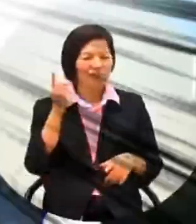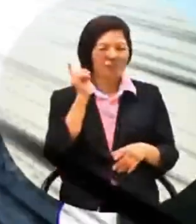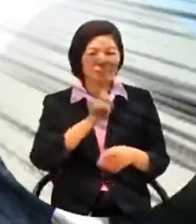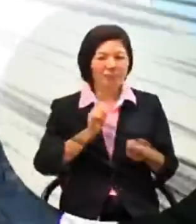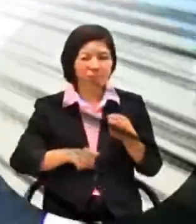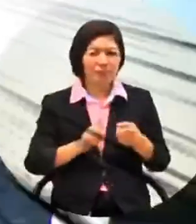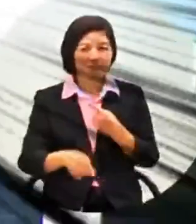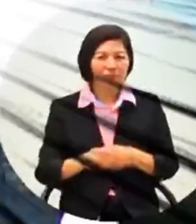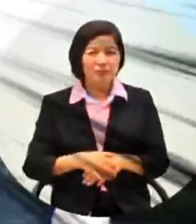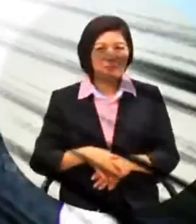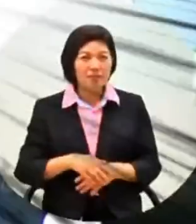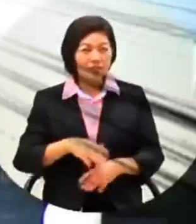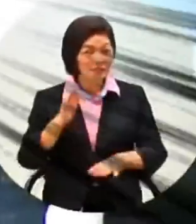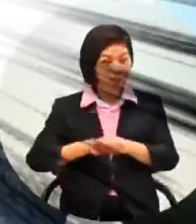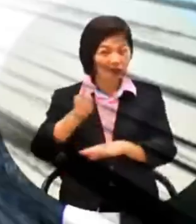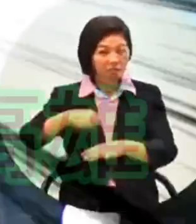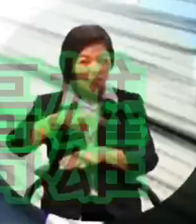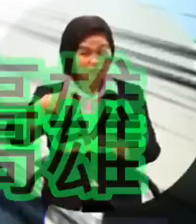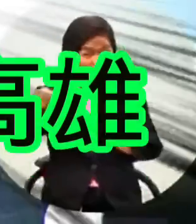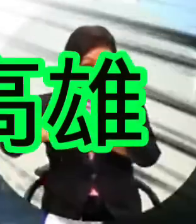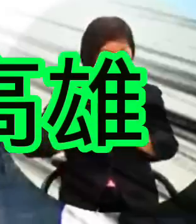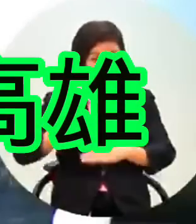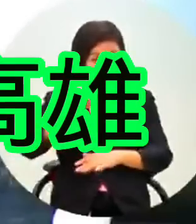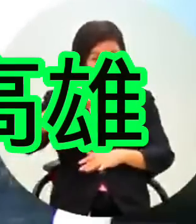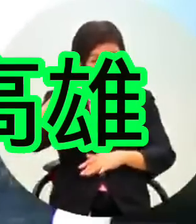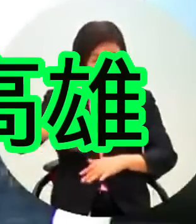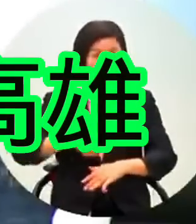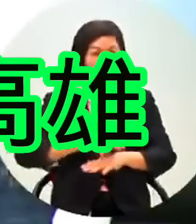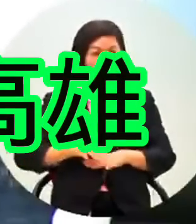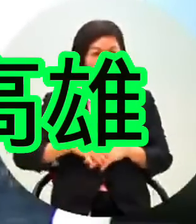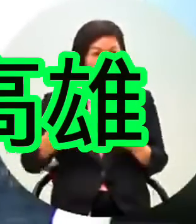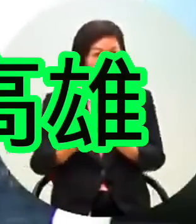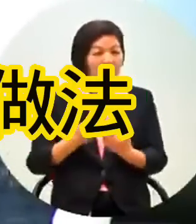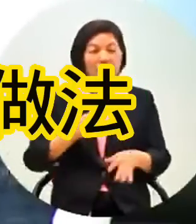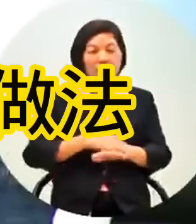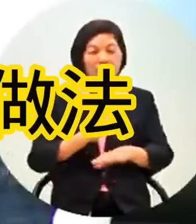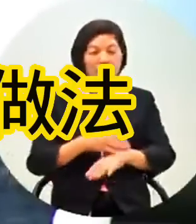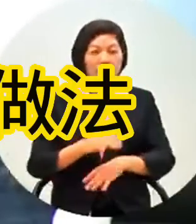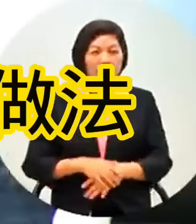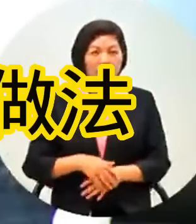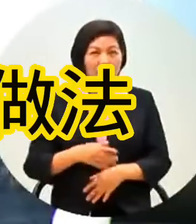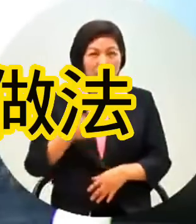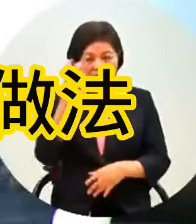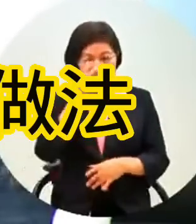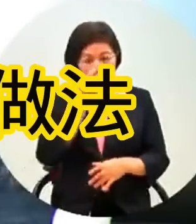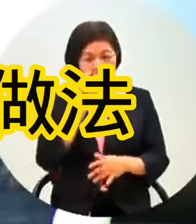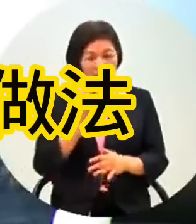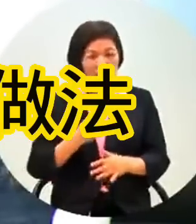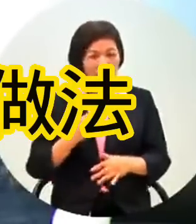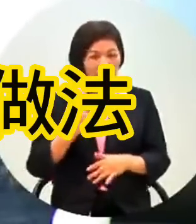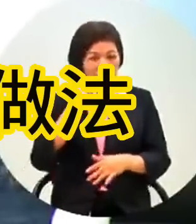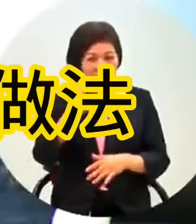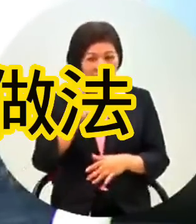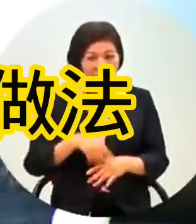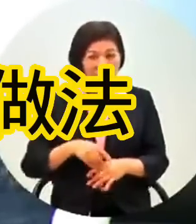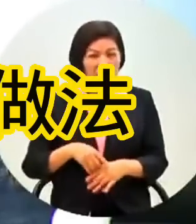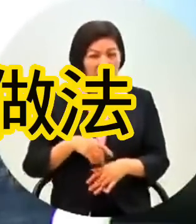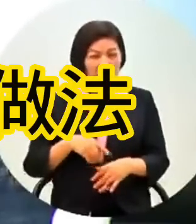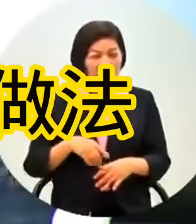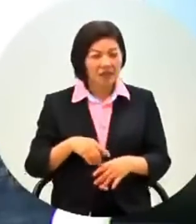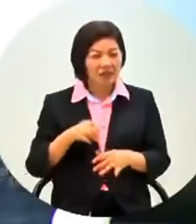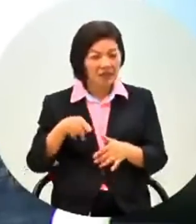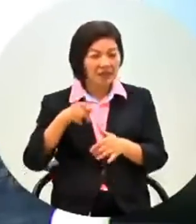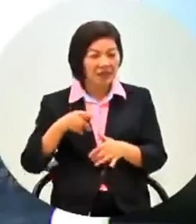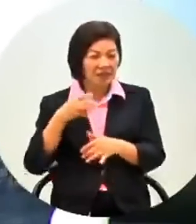雄，没有人会反对说监督市政是在唱衰高雄，这个是非常反制的说法和做